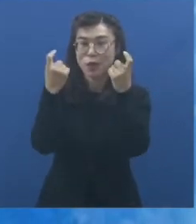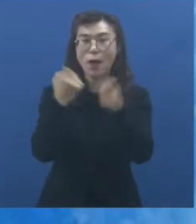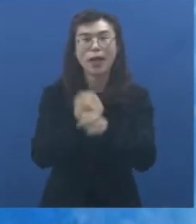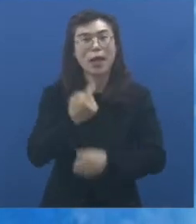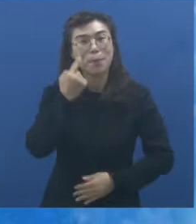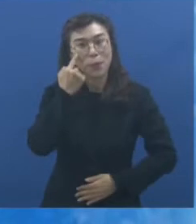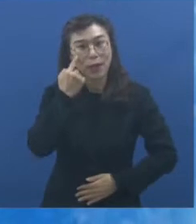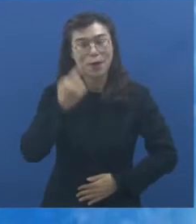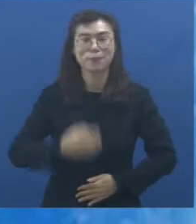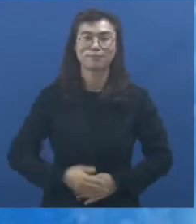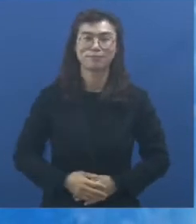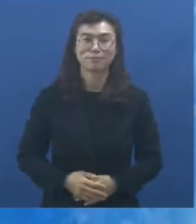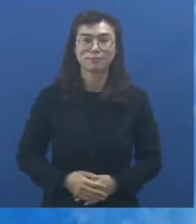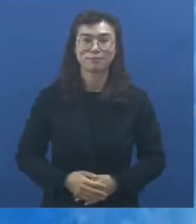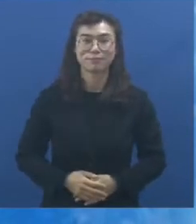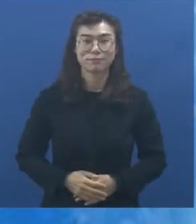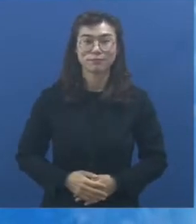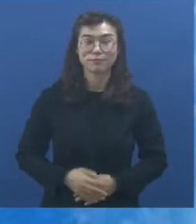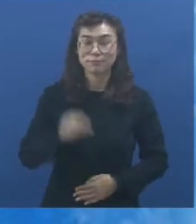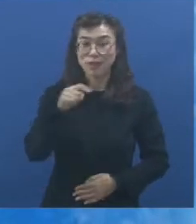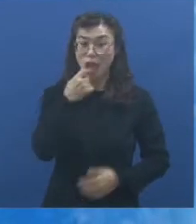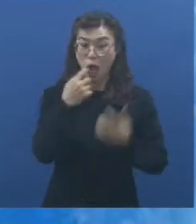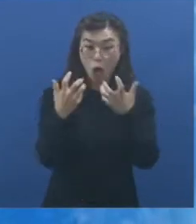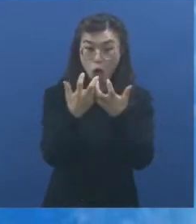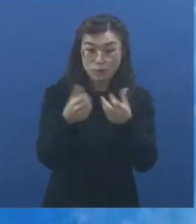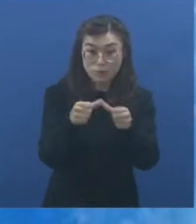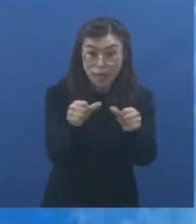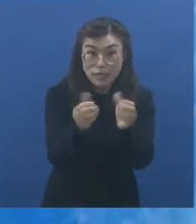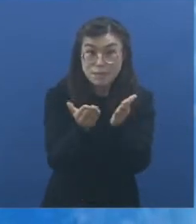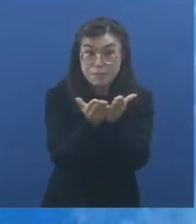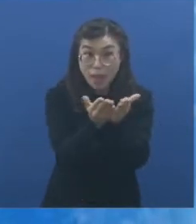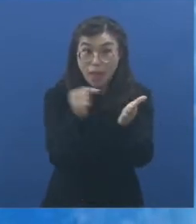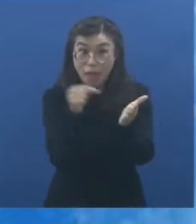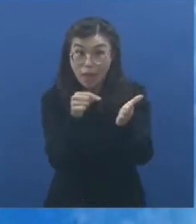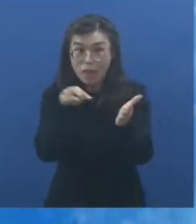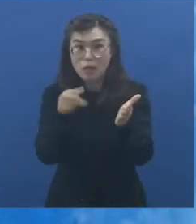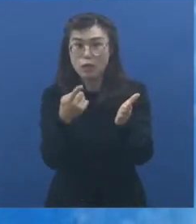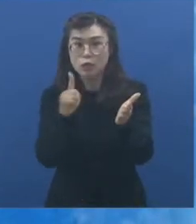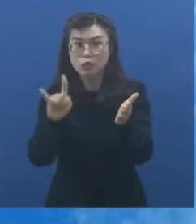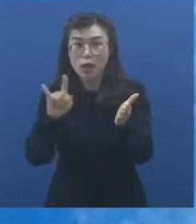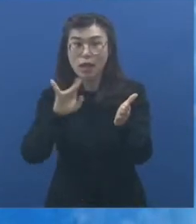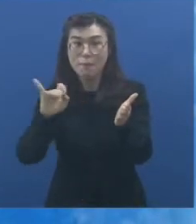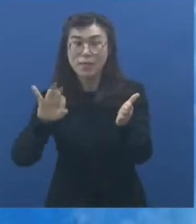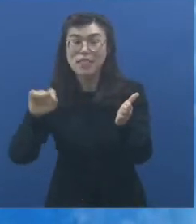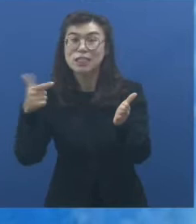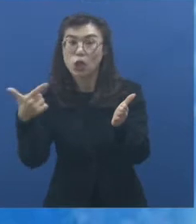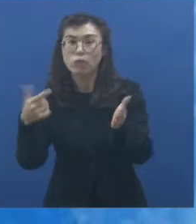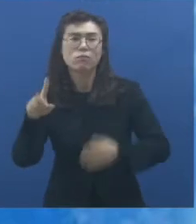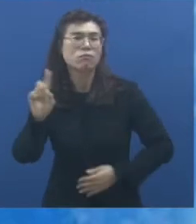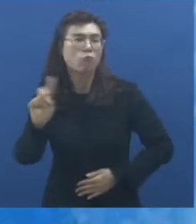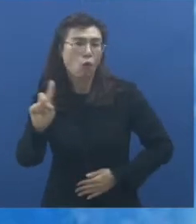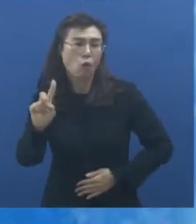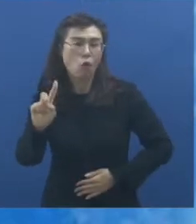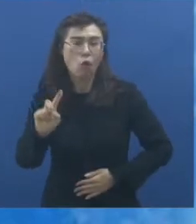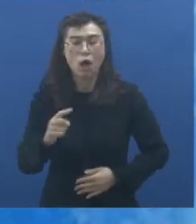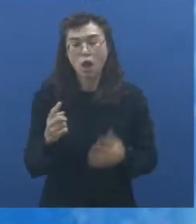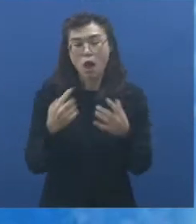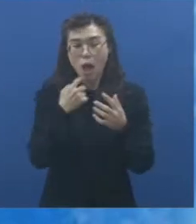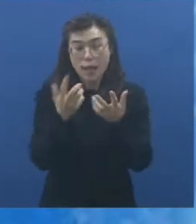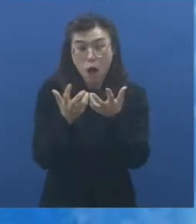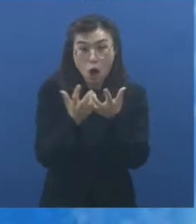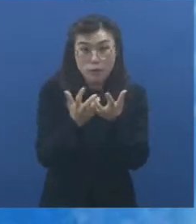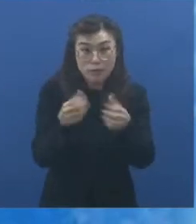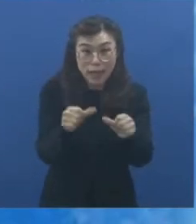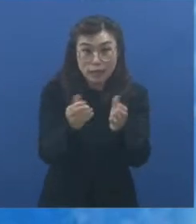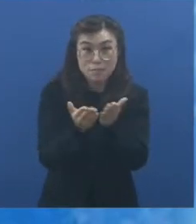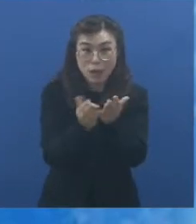다음 한 번 볼까요 최 빙수는 무엇일까요 자 우선 그 얘기를 하기 전에 쇄빙선 이 주로 활동하는 무대